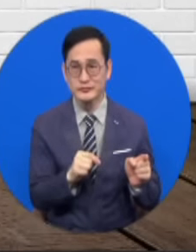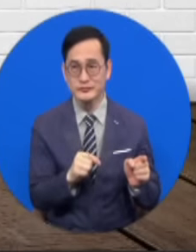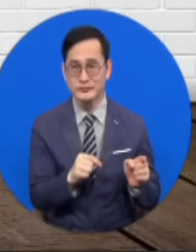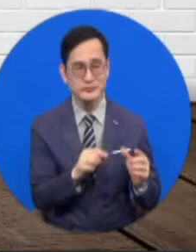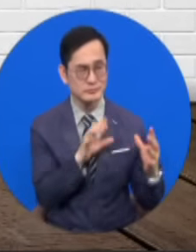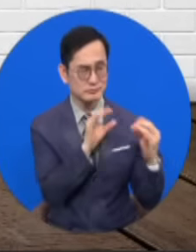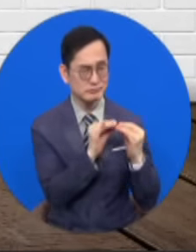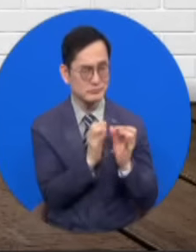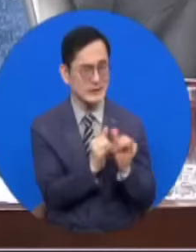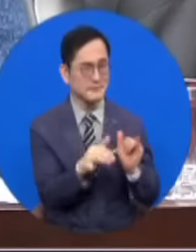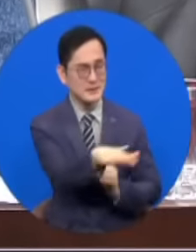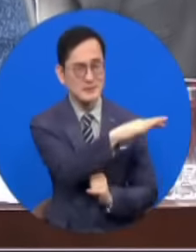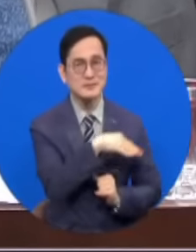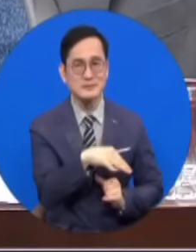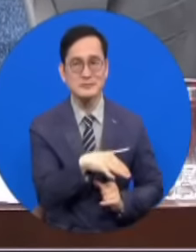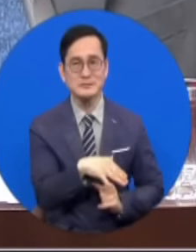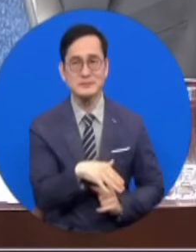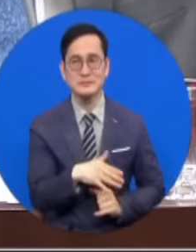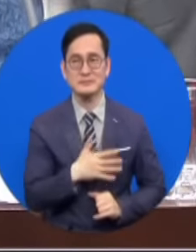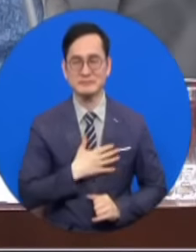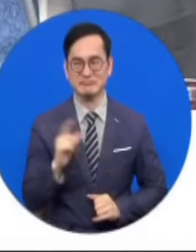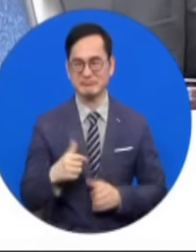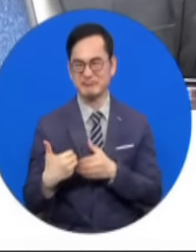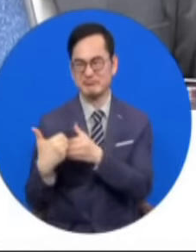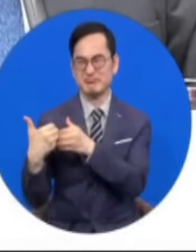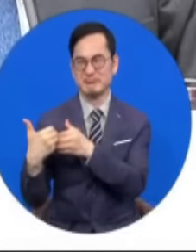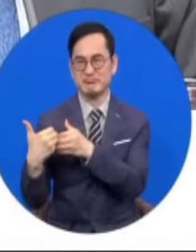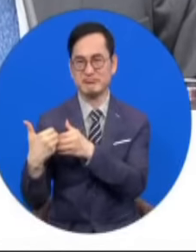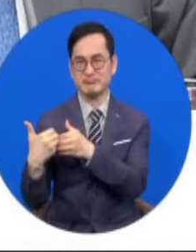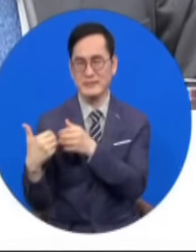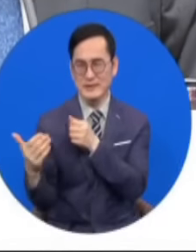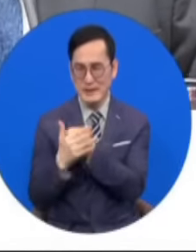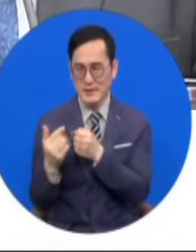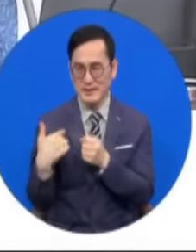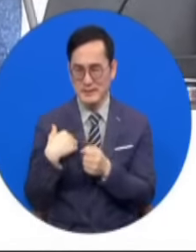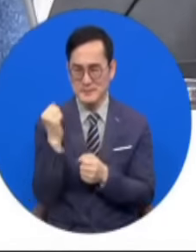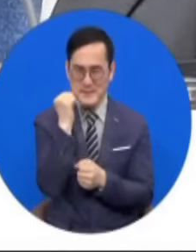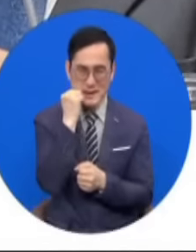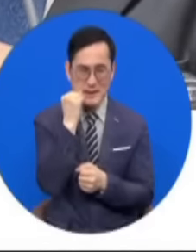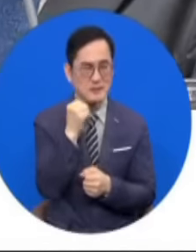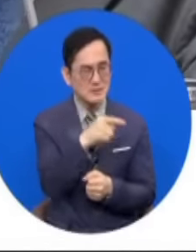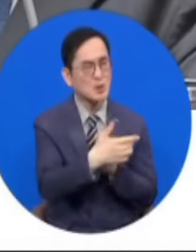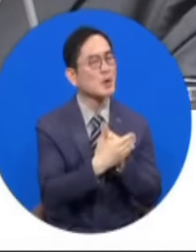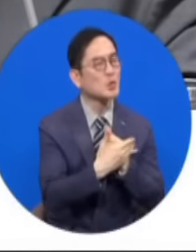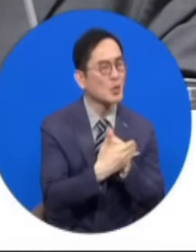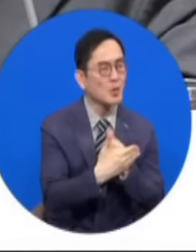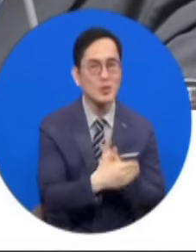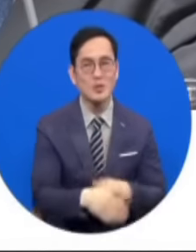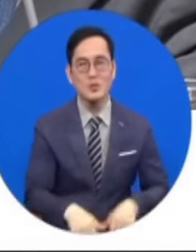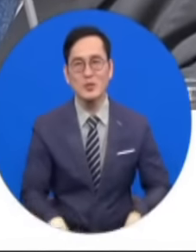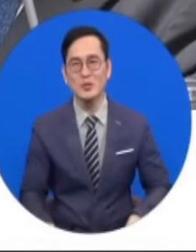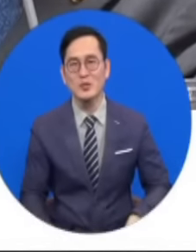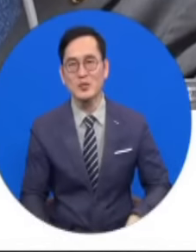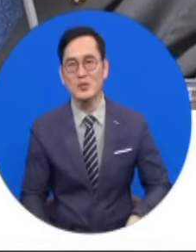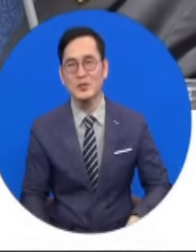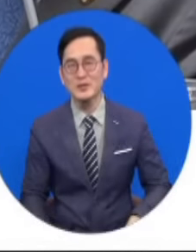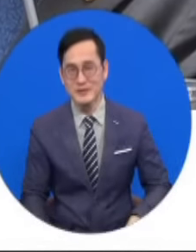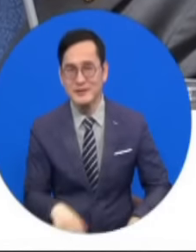지지자들 내부에서 내가 이렇게 강하게 나왔기 때문에 당할 수밖에 없었다는 그런 정당성을 확보하기 위한 그런 수단인